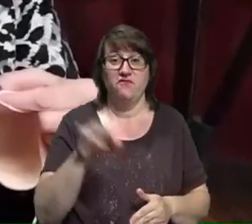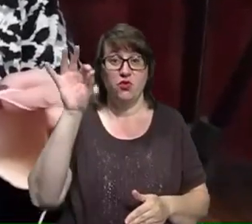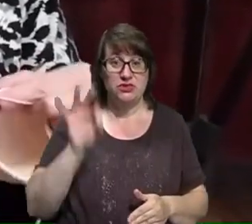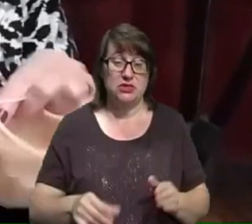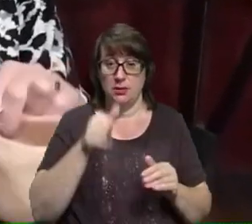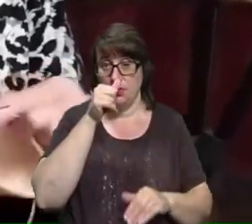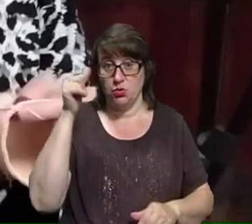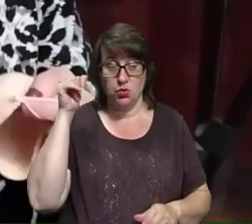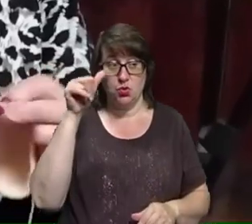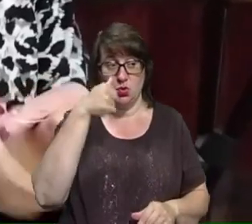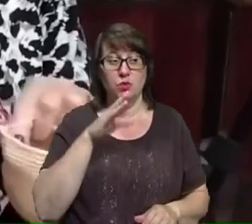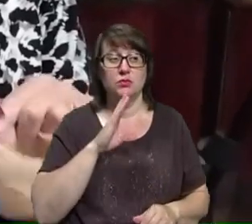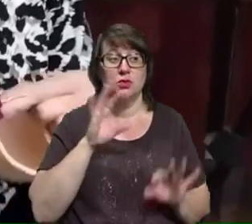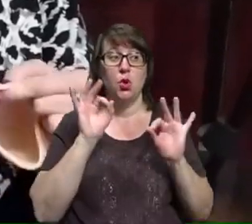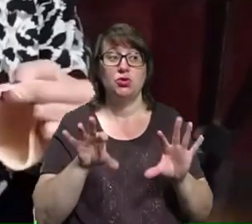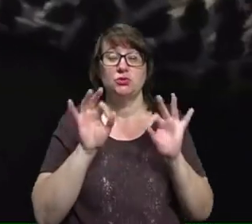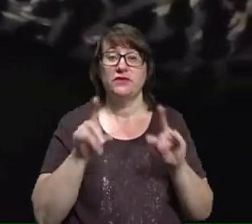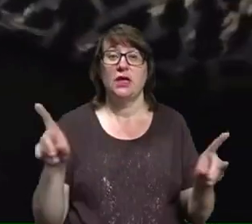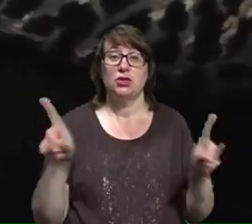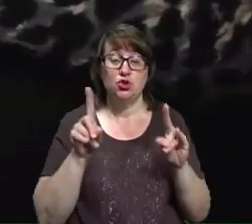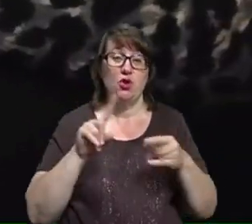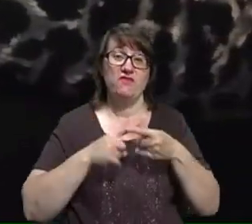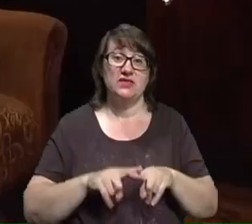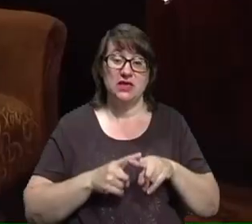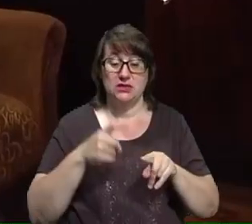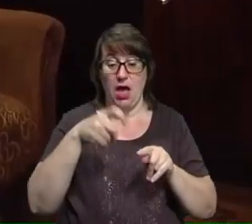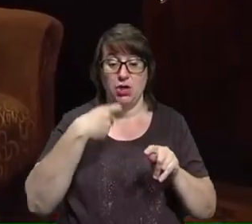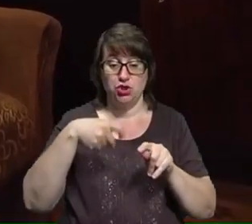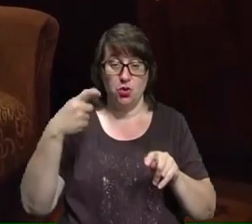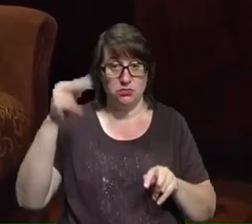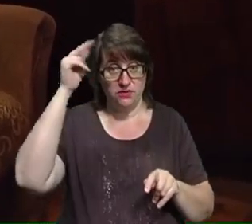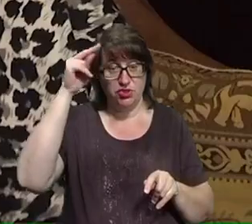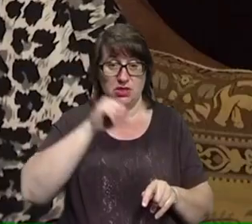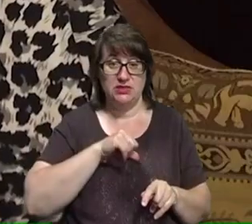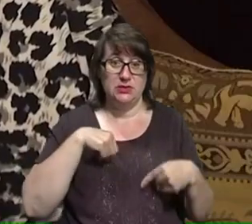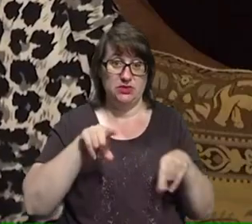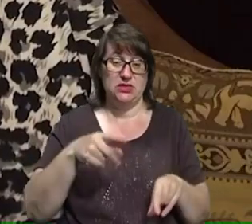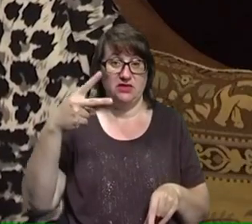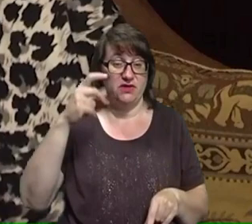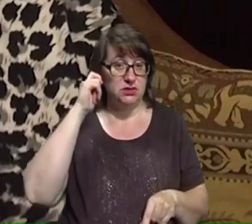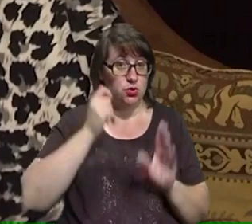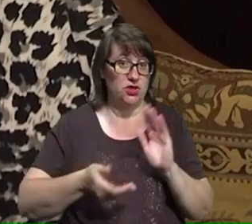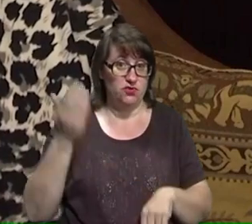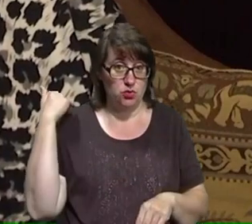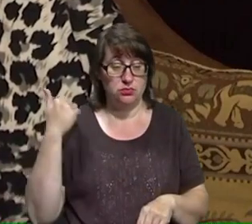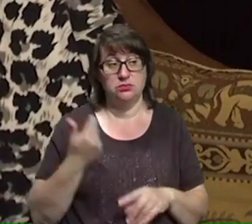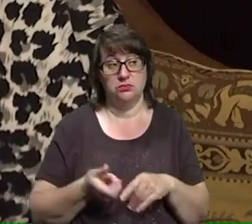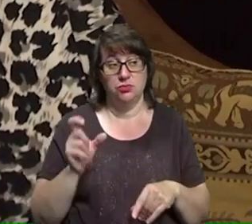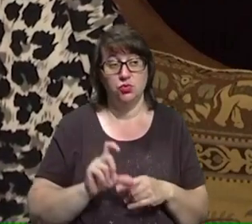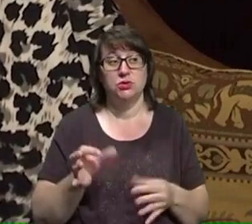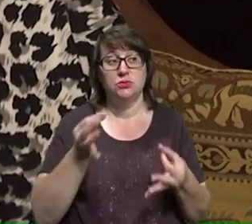Майстриня розповідала, що в'язати гачком навчилася самостійно 20 років тому. Ну, мені дуже сподобалося цим,